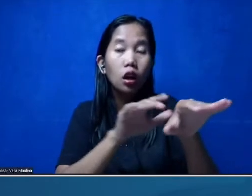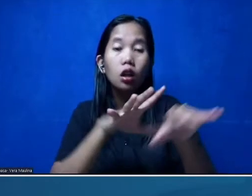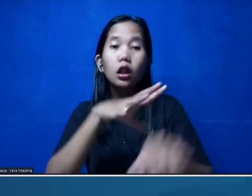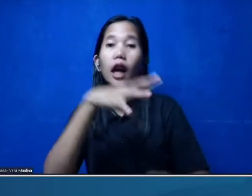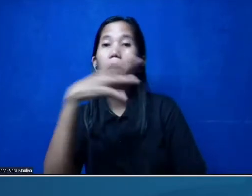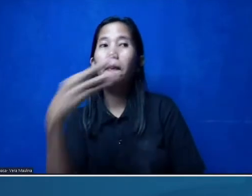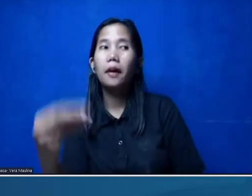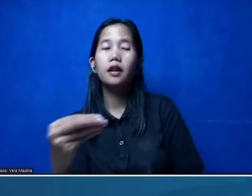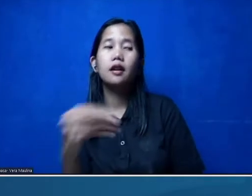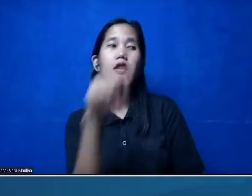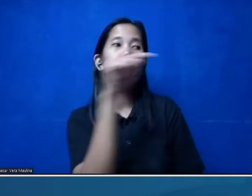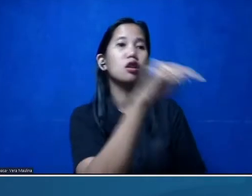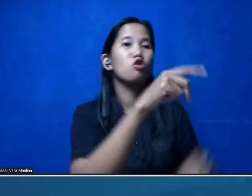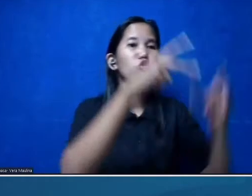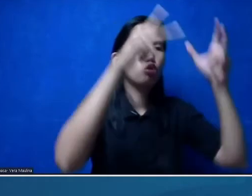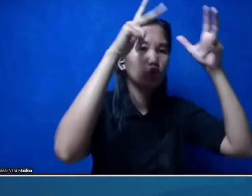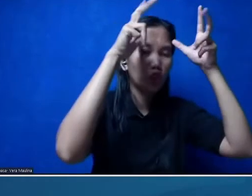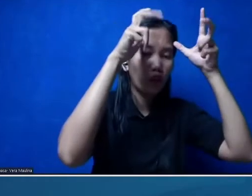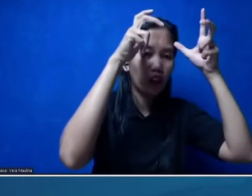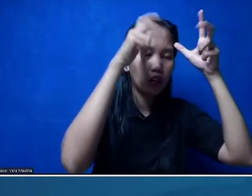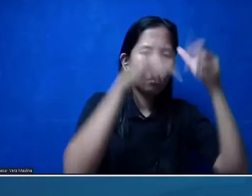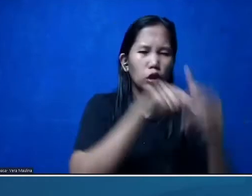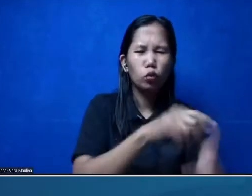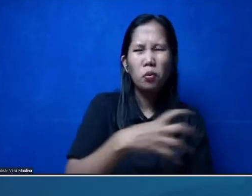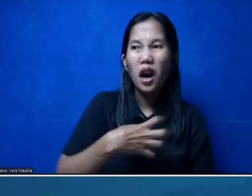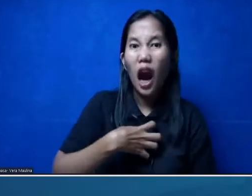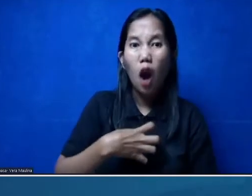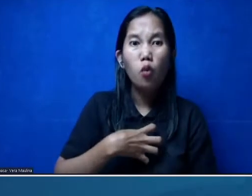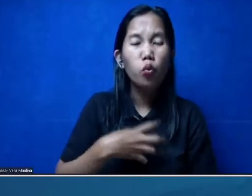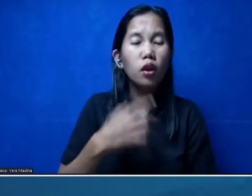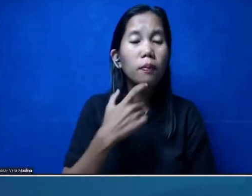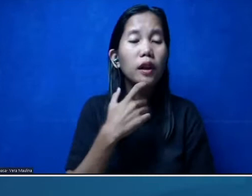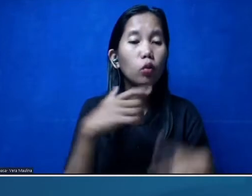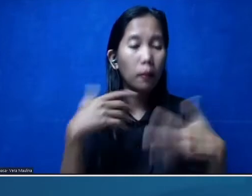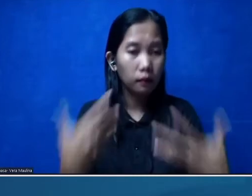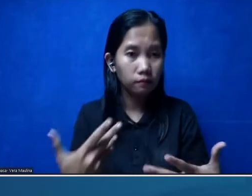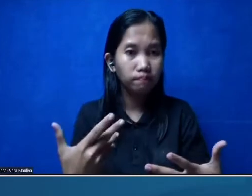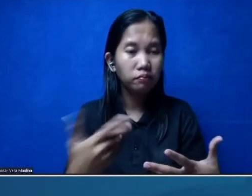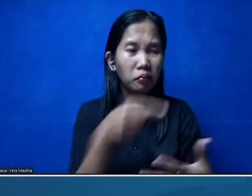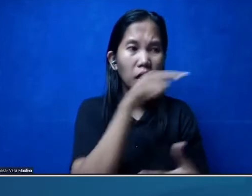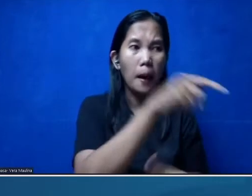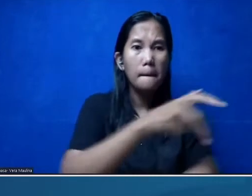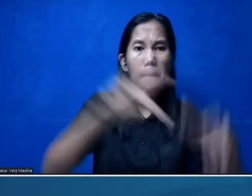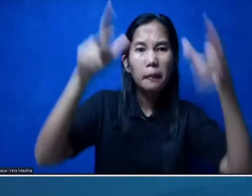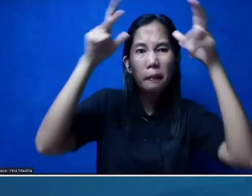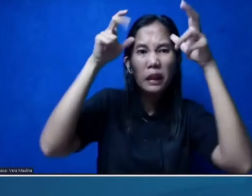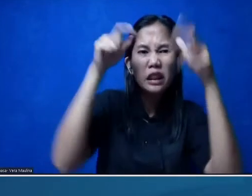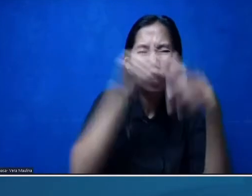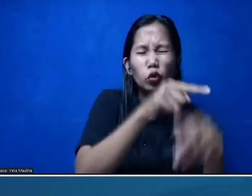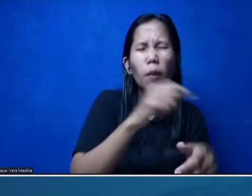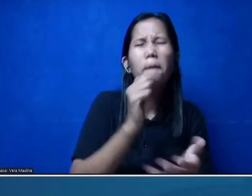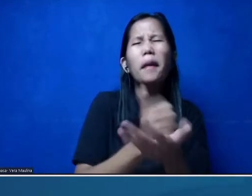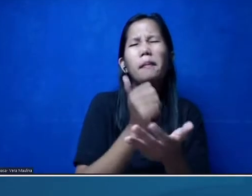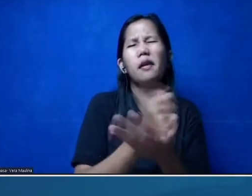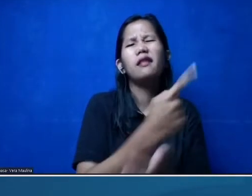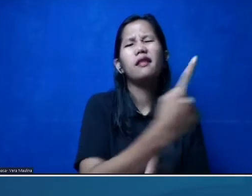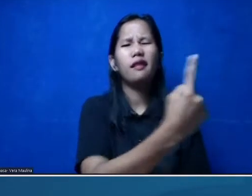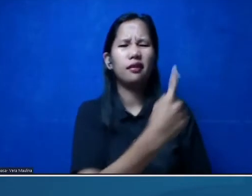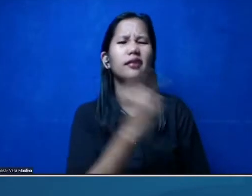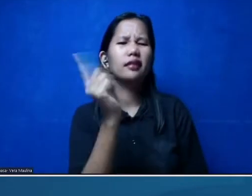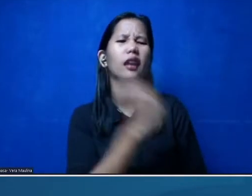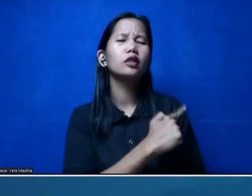itu memang hanya berat juga ya ini secara ketikkan surga ya surga atau dari langit luka